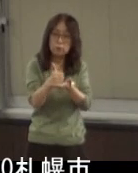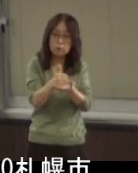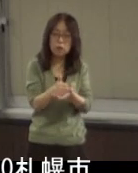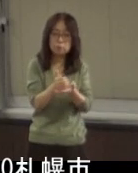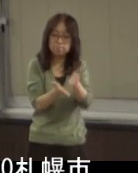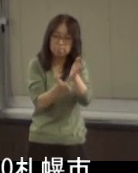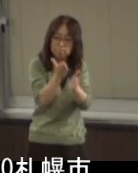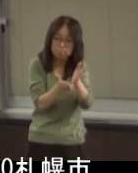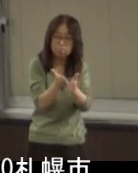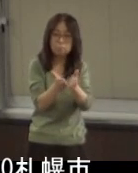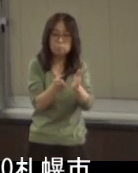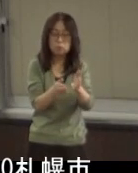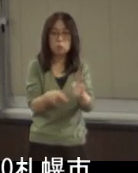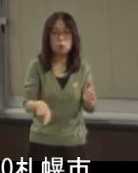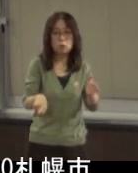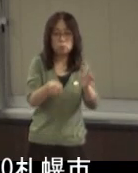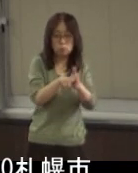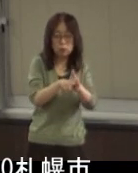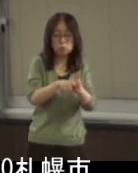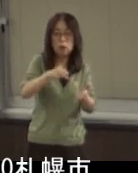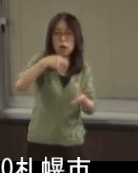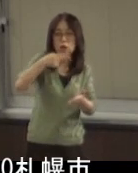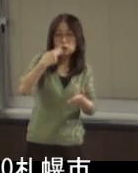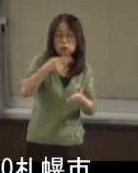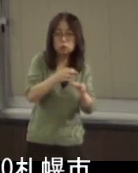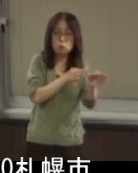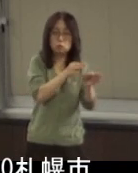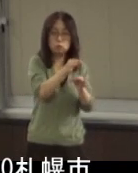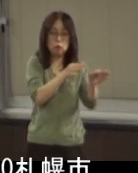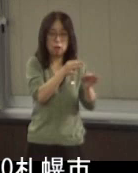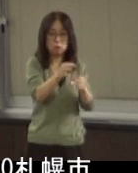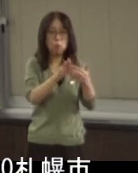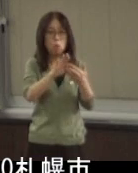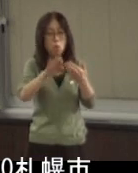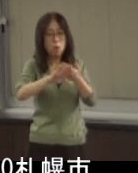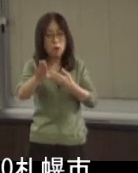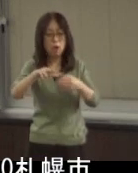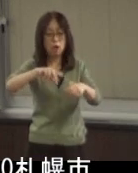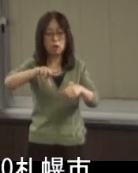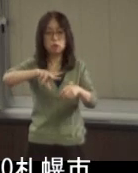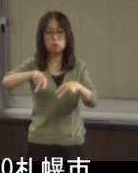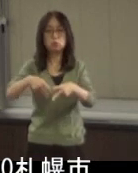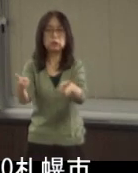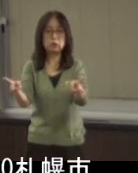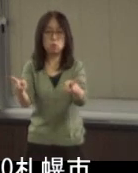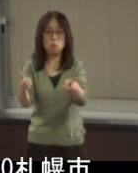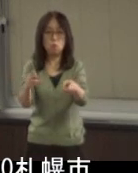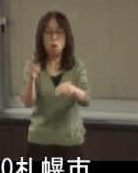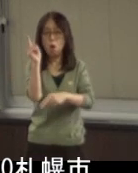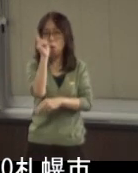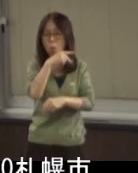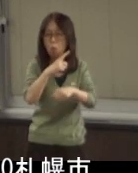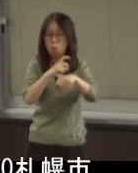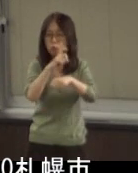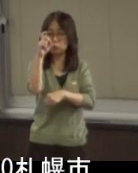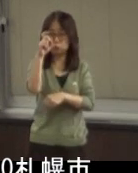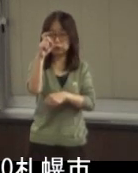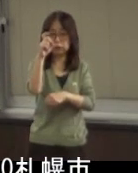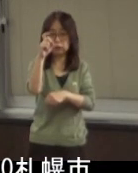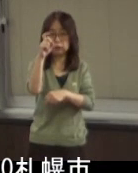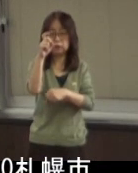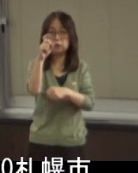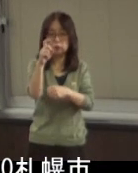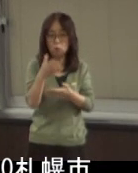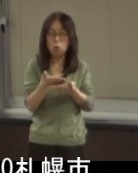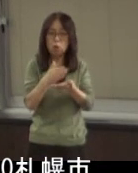飲食店の利用、それからすすきの地区での午後10時以降酒類提供している施設の利